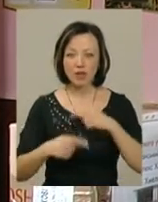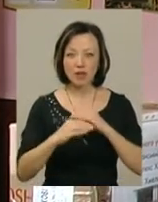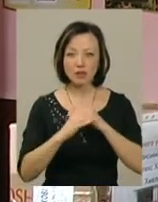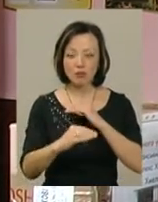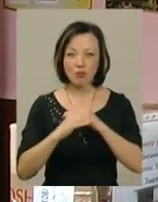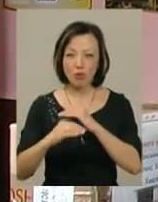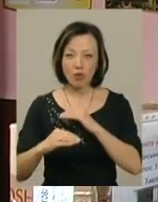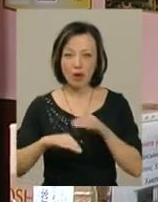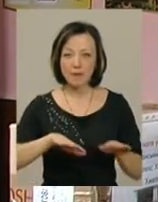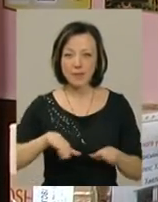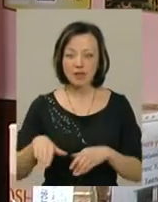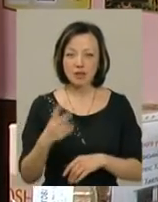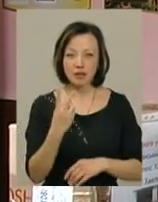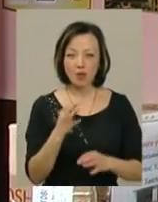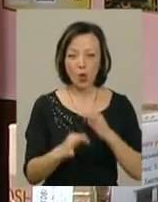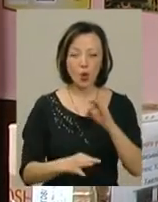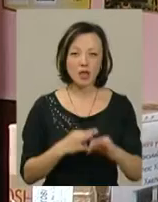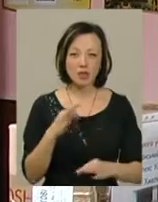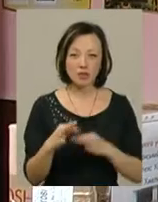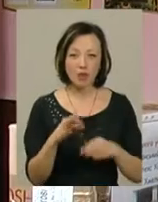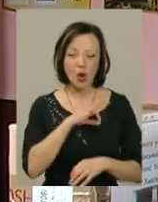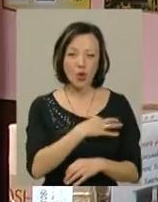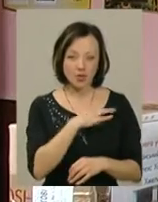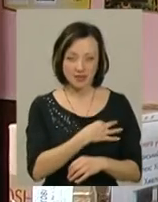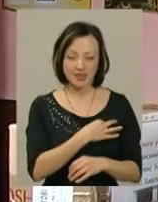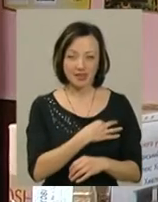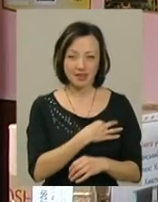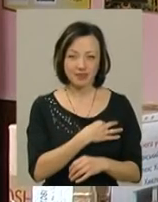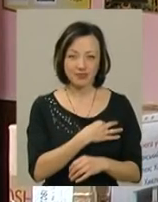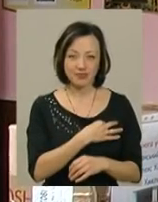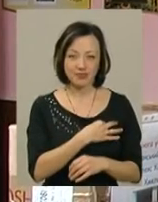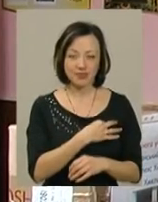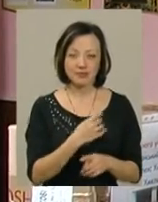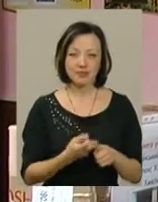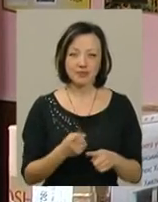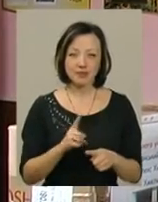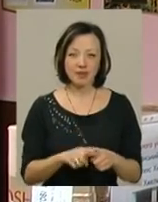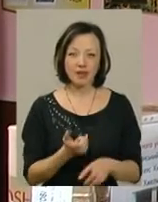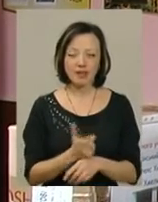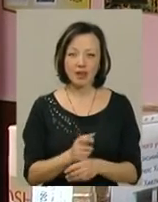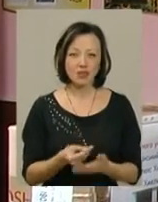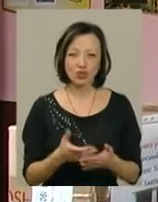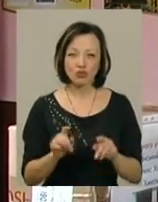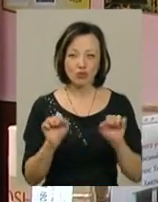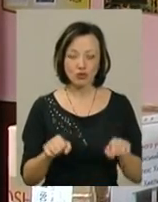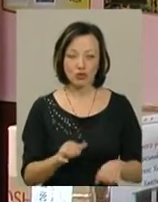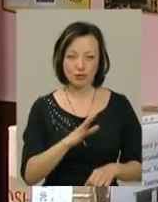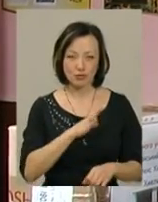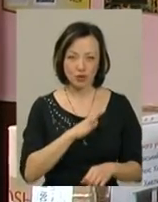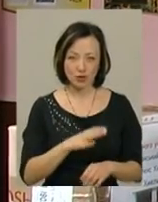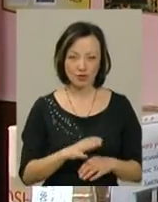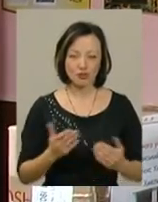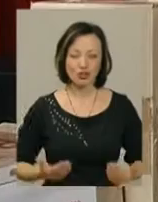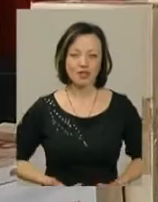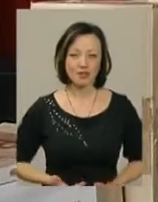після двох діб розвідки, це найцінніше, що може бути деколи